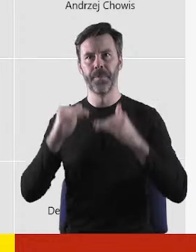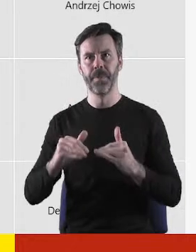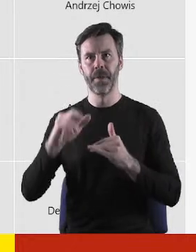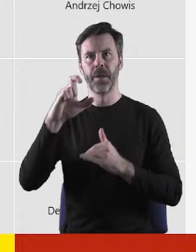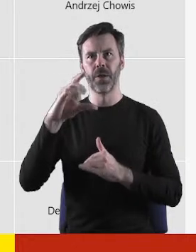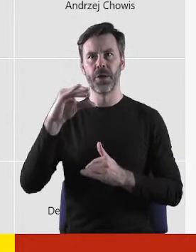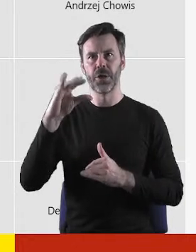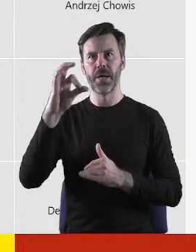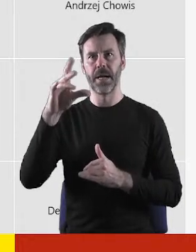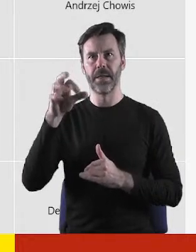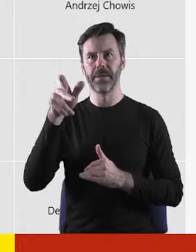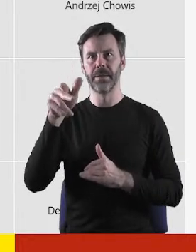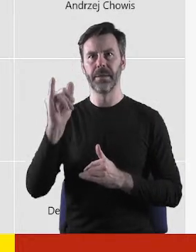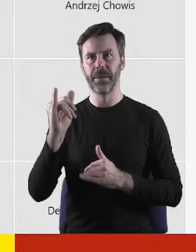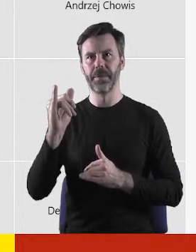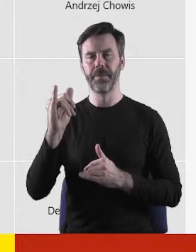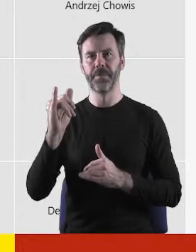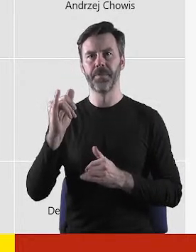Ciesielski.